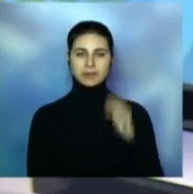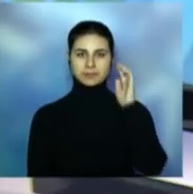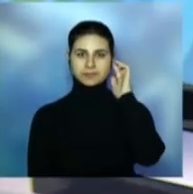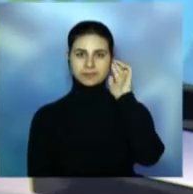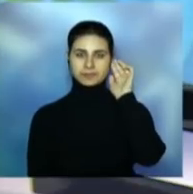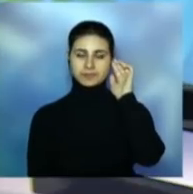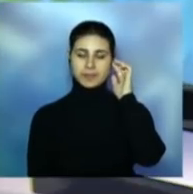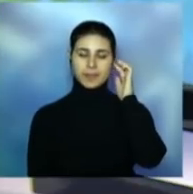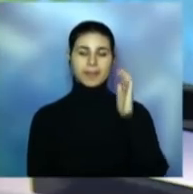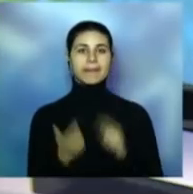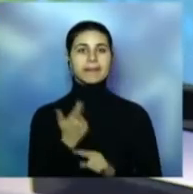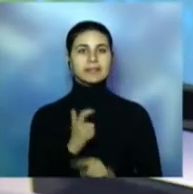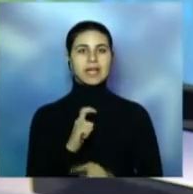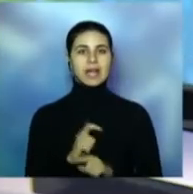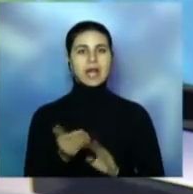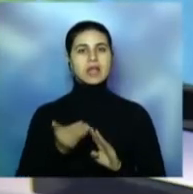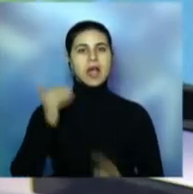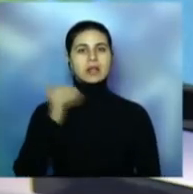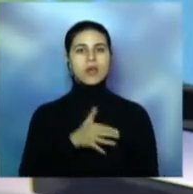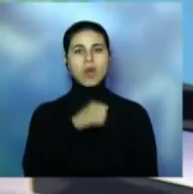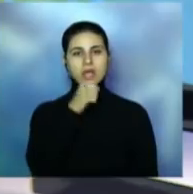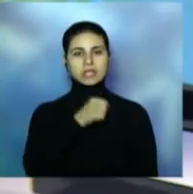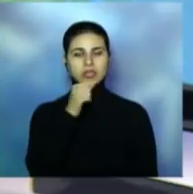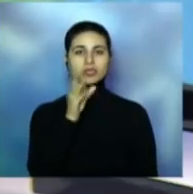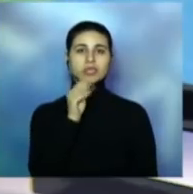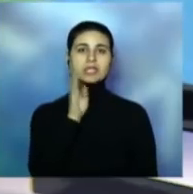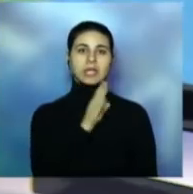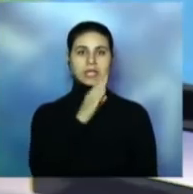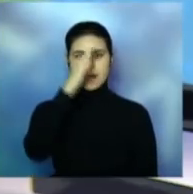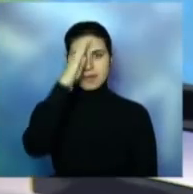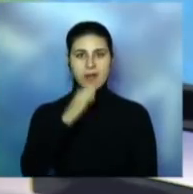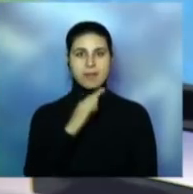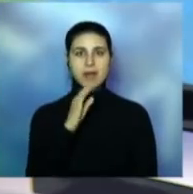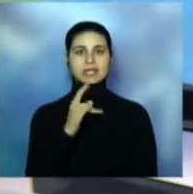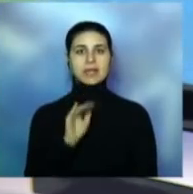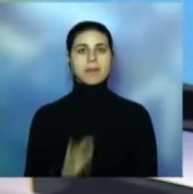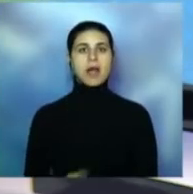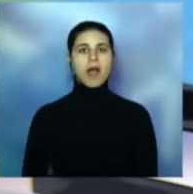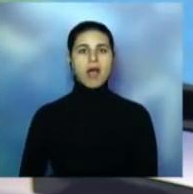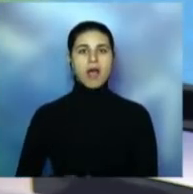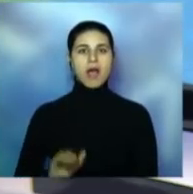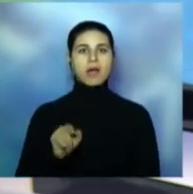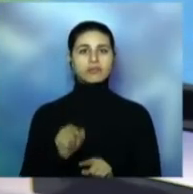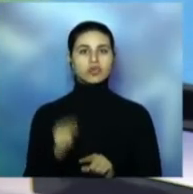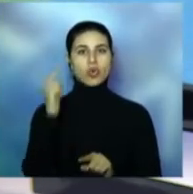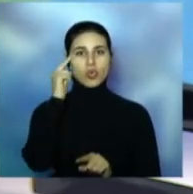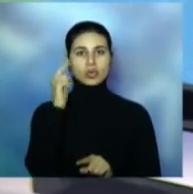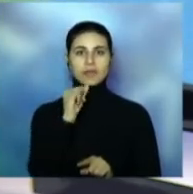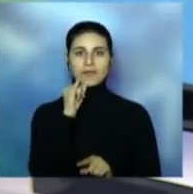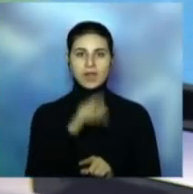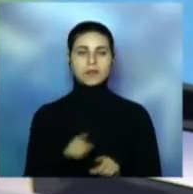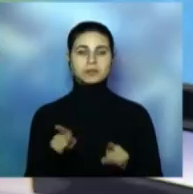ასაკში იწყება, როდესაც ხანდახან დედა თუ მამა თუ მშობელი ძალიან პატარა ბავშვის მიმართ, რომელსაც ჰგონიათ, რომ